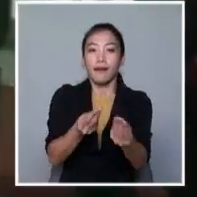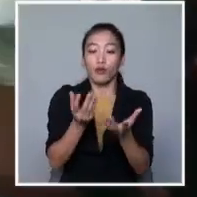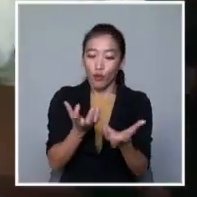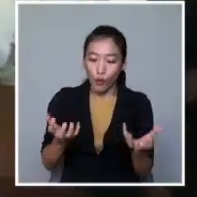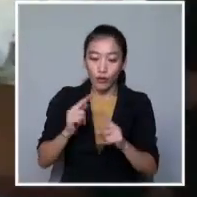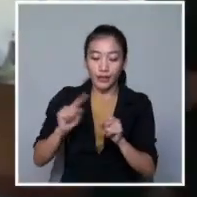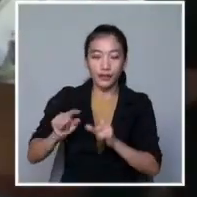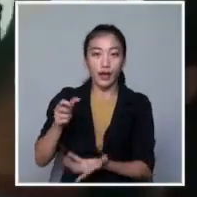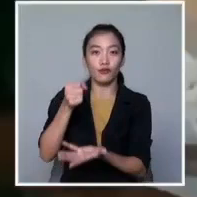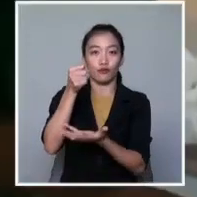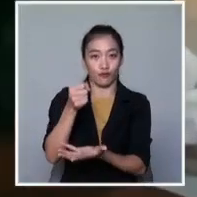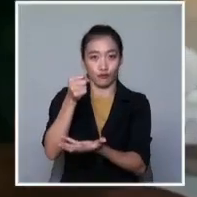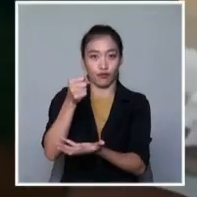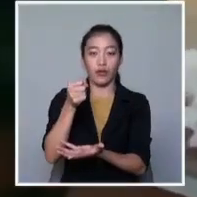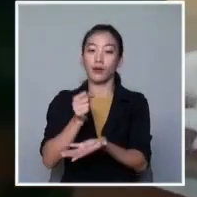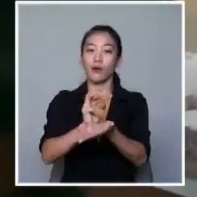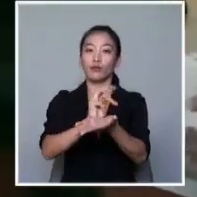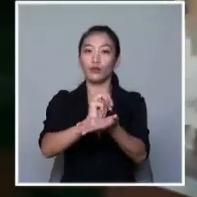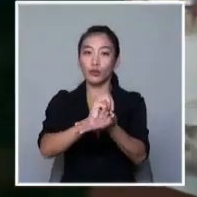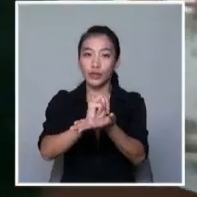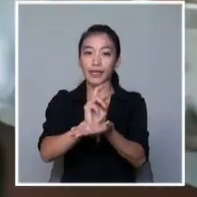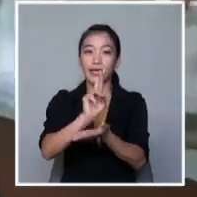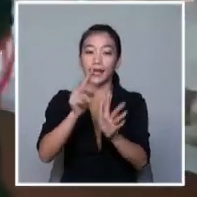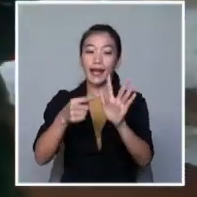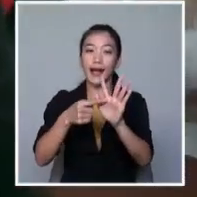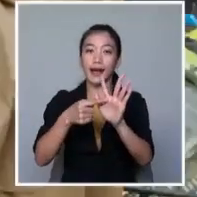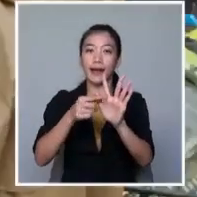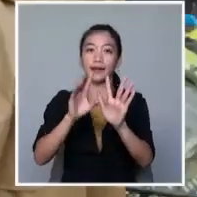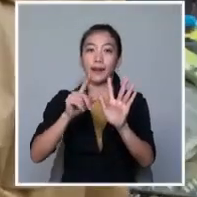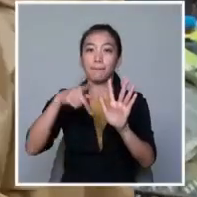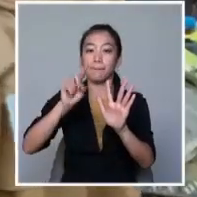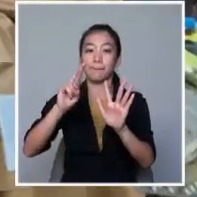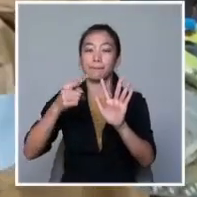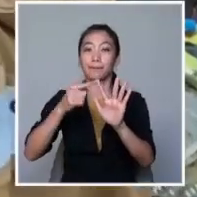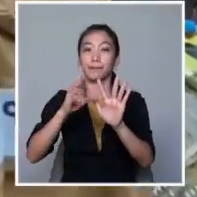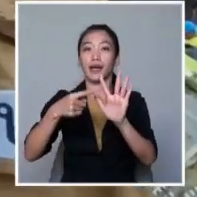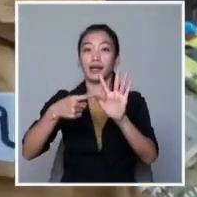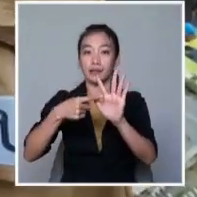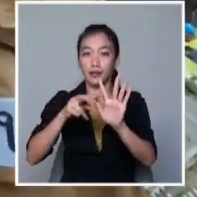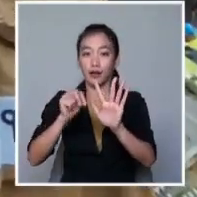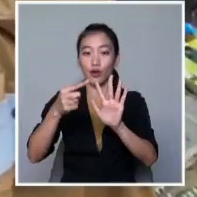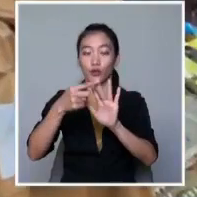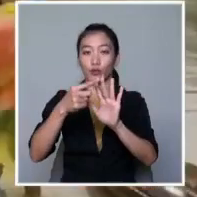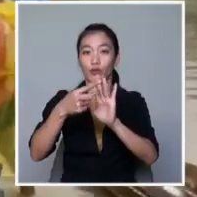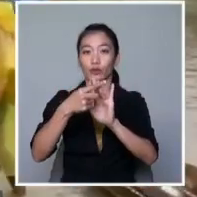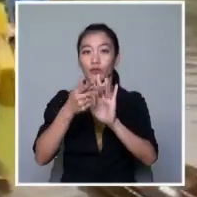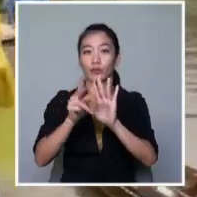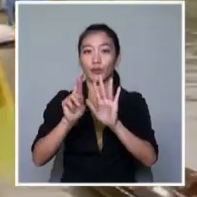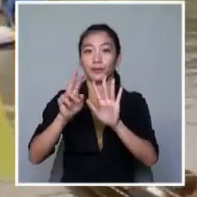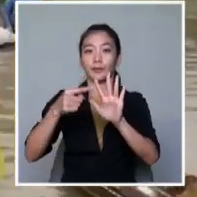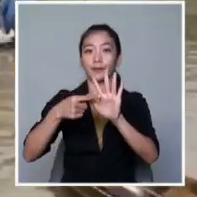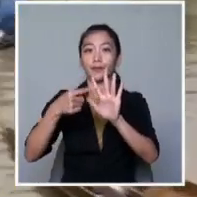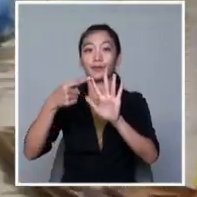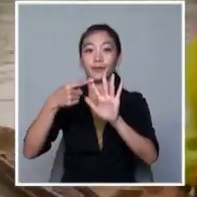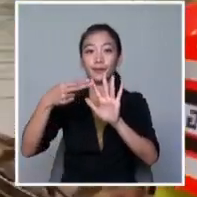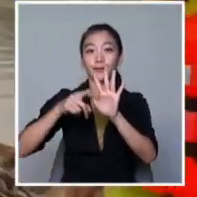พพระราชทานผ่านมูลนิธิราชประชานุเคราะห์ในพระบรมราชูปถัมภ์จัดตั้งโรงครัวพระราชทาน1แห่งและ